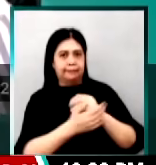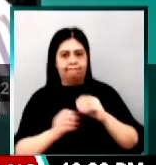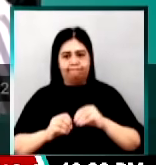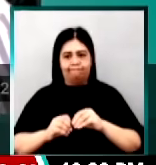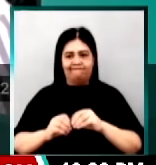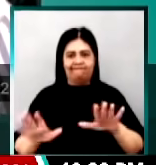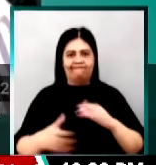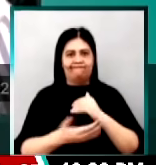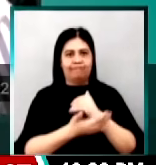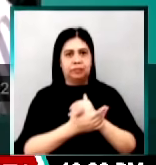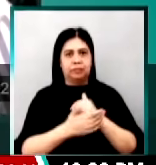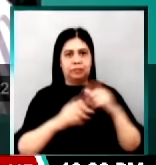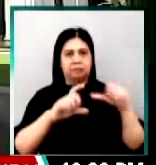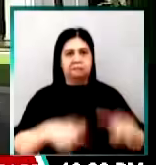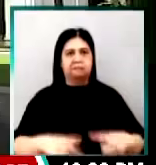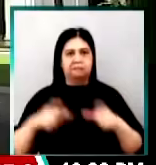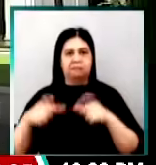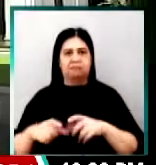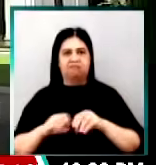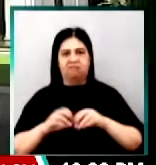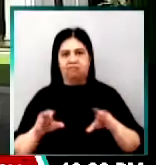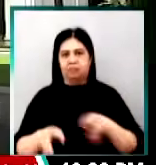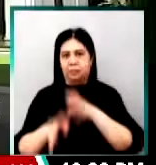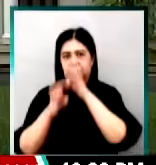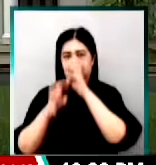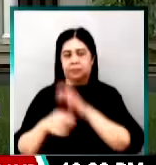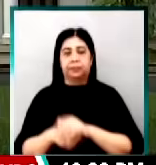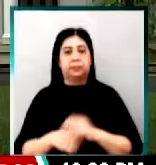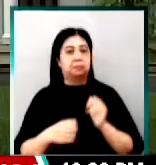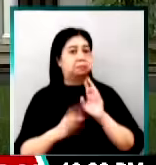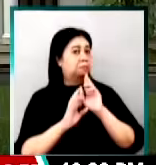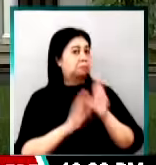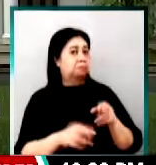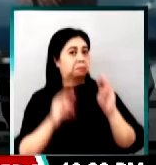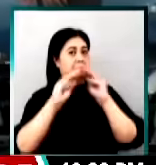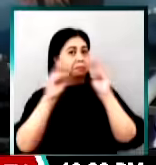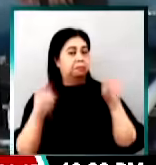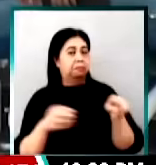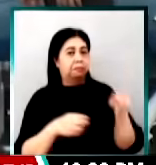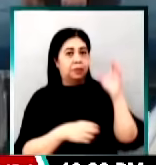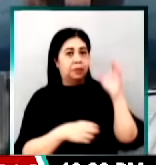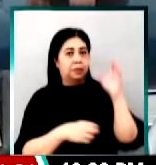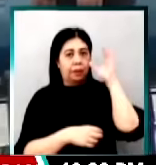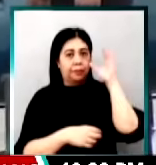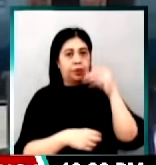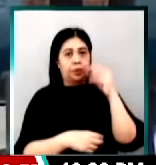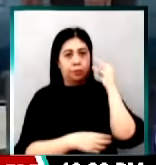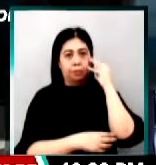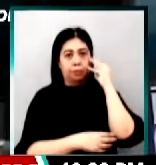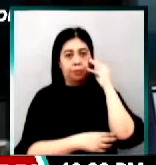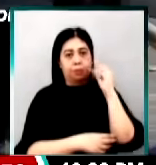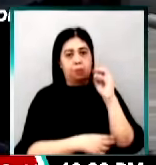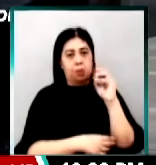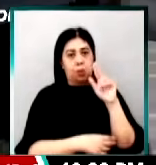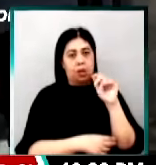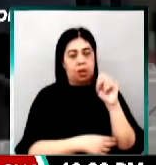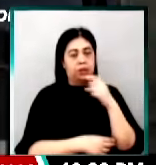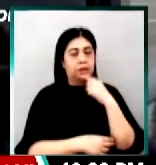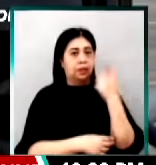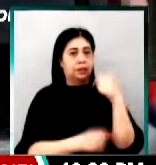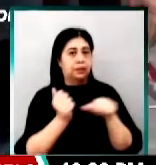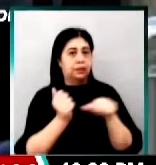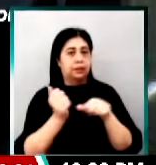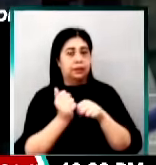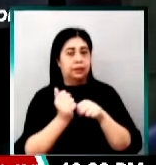lockdown ang pinatupad. Wala pang sagot ang Malacanang kina Carpio at Morales. Pero ayon sa dating aide ng Pangulo na si Senador